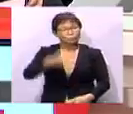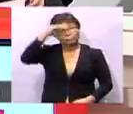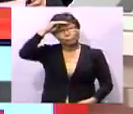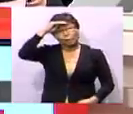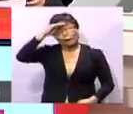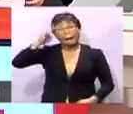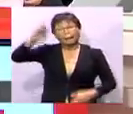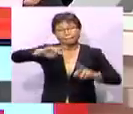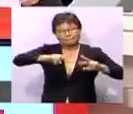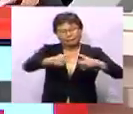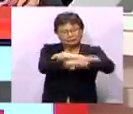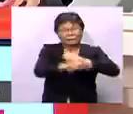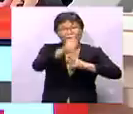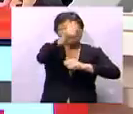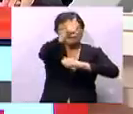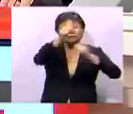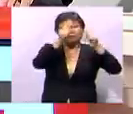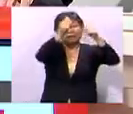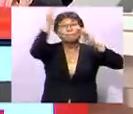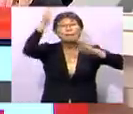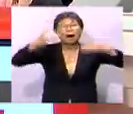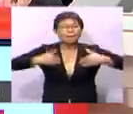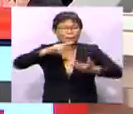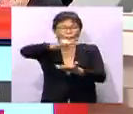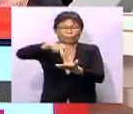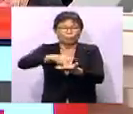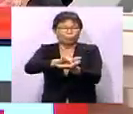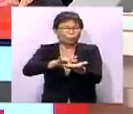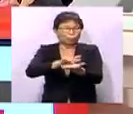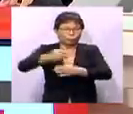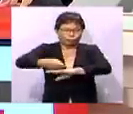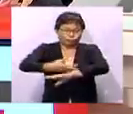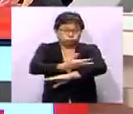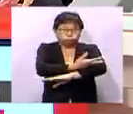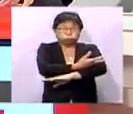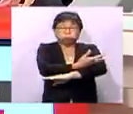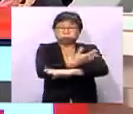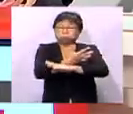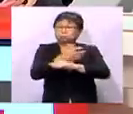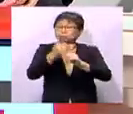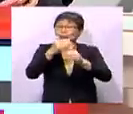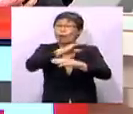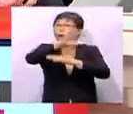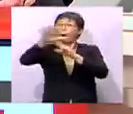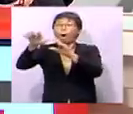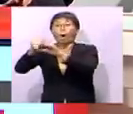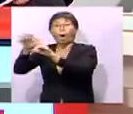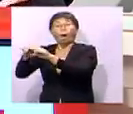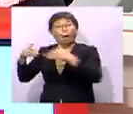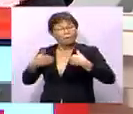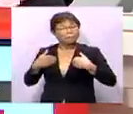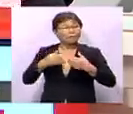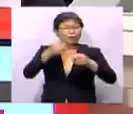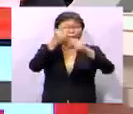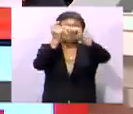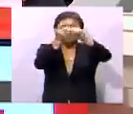Johor bakal menjadi negeri pertama di negara ini mempunyai pusat rawatan kanser yang komprehensif. Pembinaan Pusat Kanser